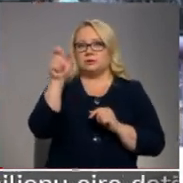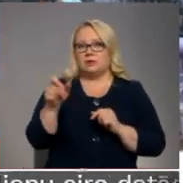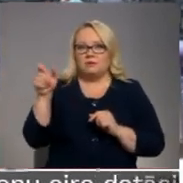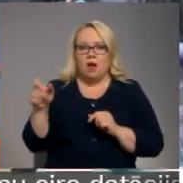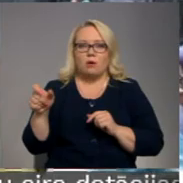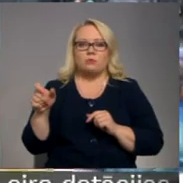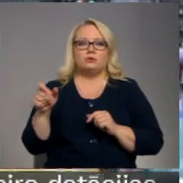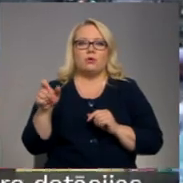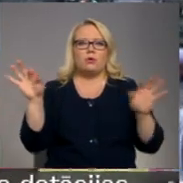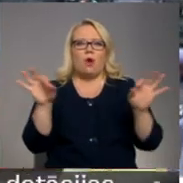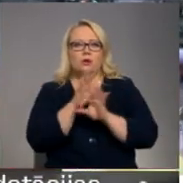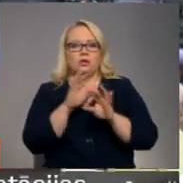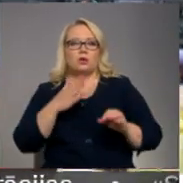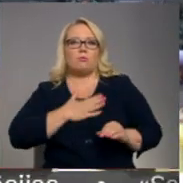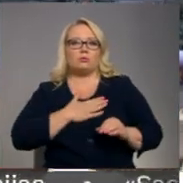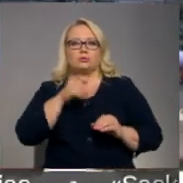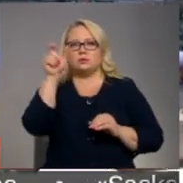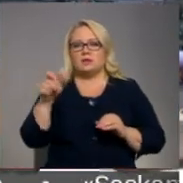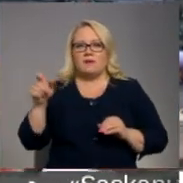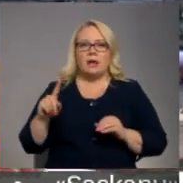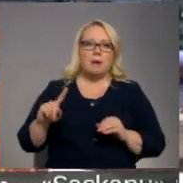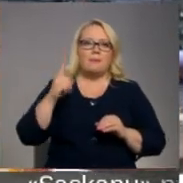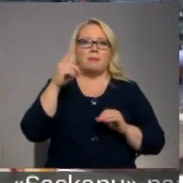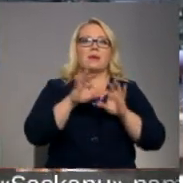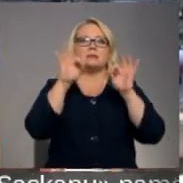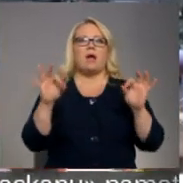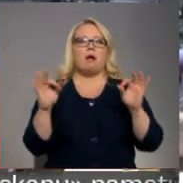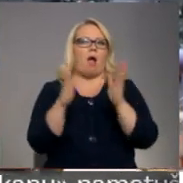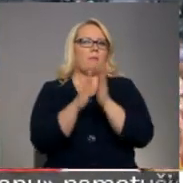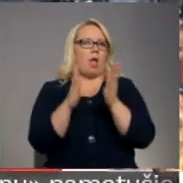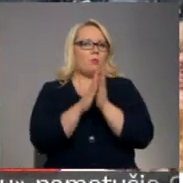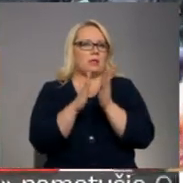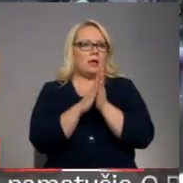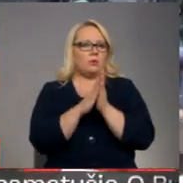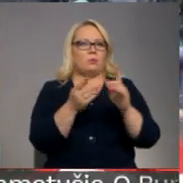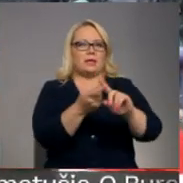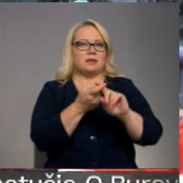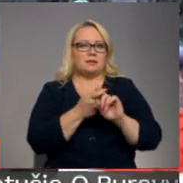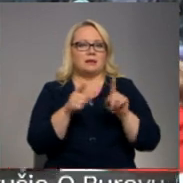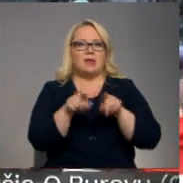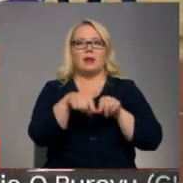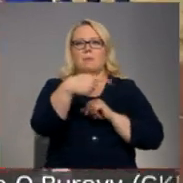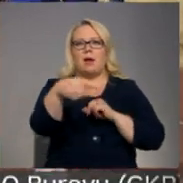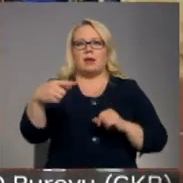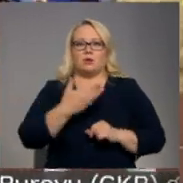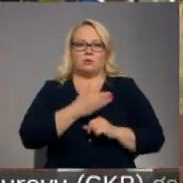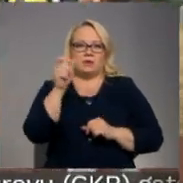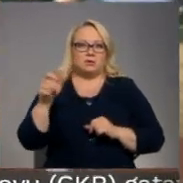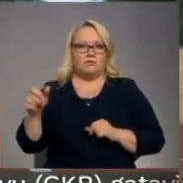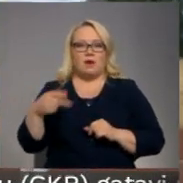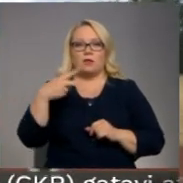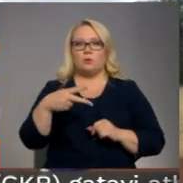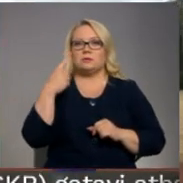Un koncertos mūsu cilvēki ir tie, kas pirmie sāk aplaudēt. Ja, un tad iesaist arī pārējos iedzīvotājus.